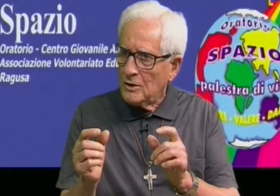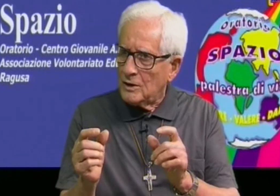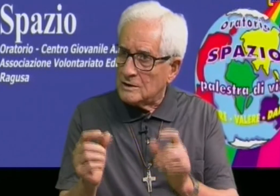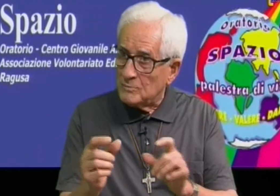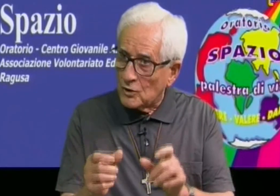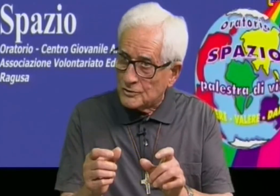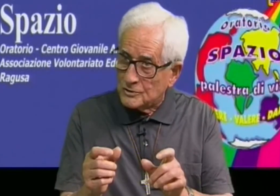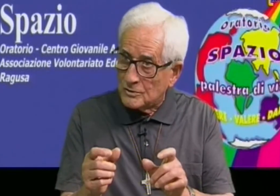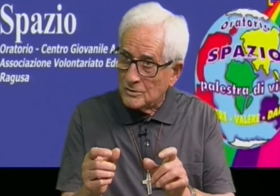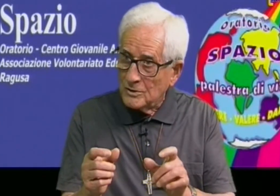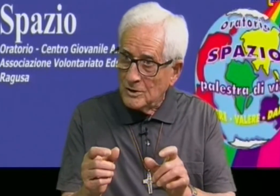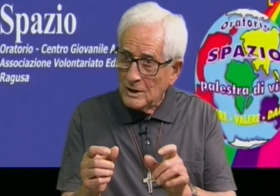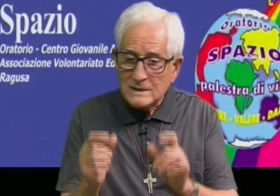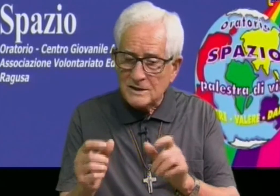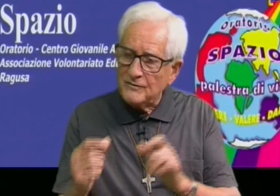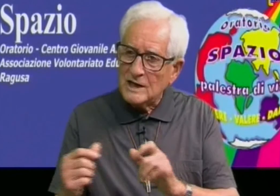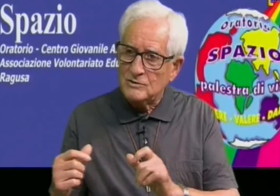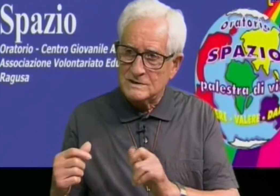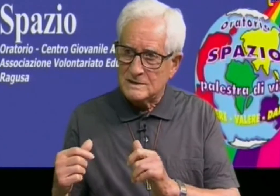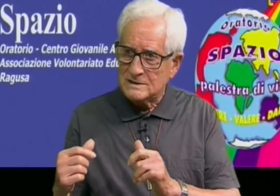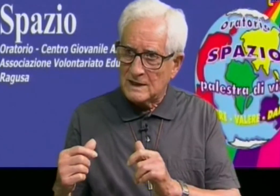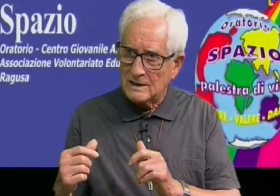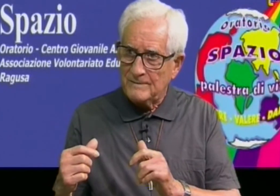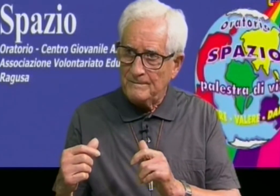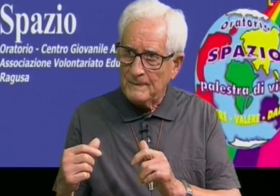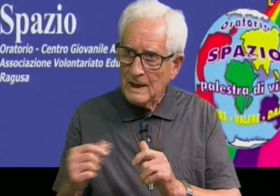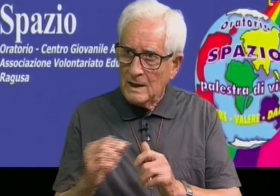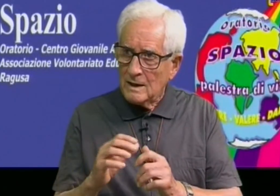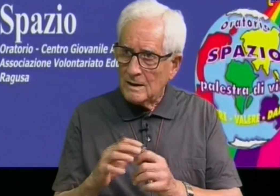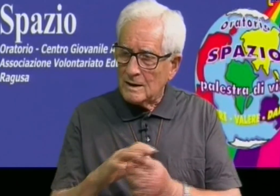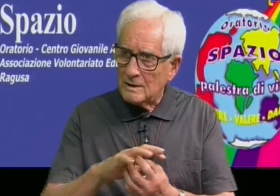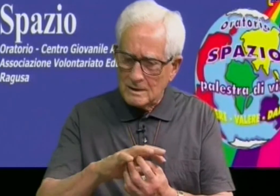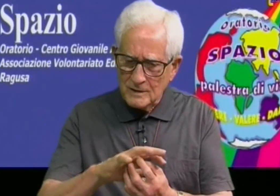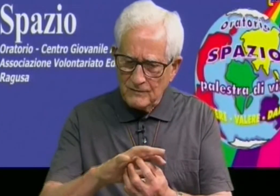etimologico, il significato esistenziale. Quello vero.